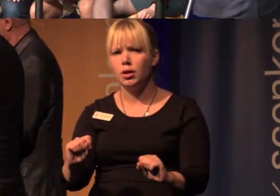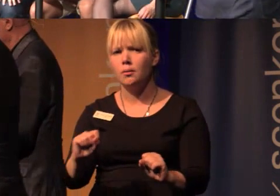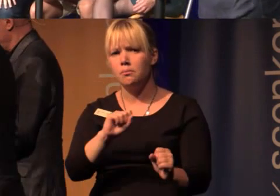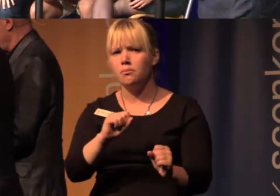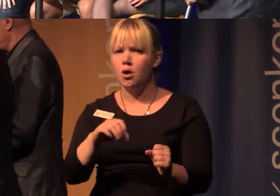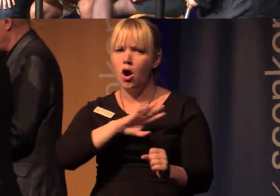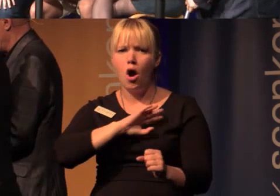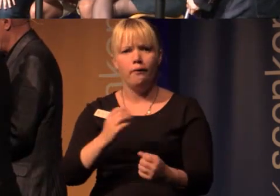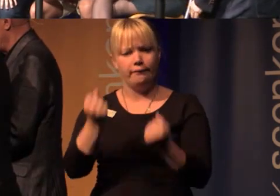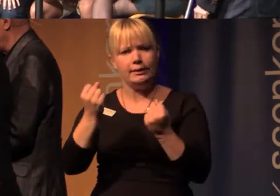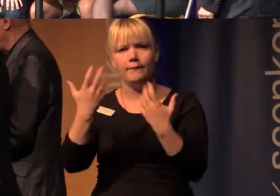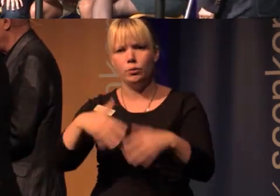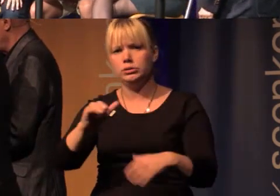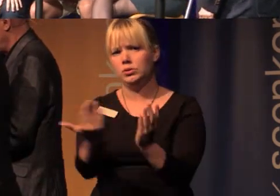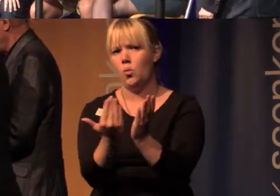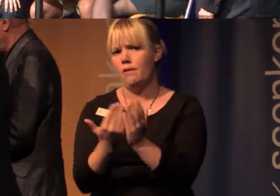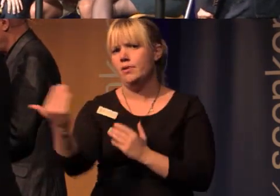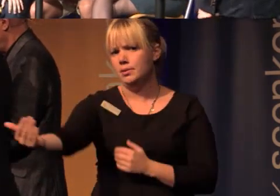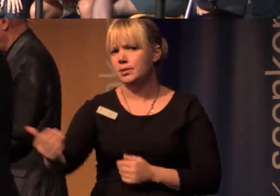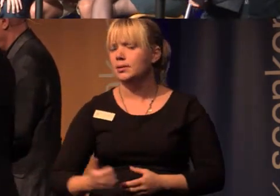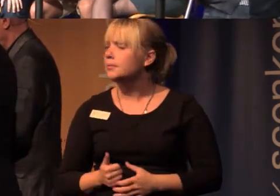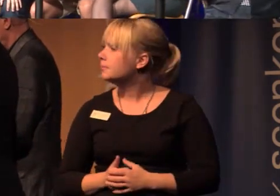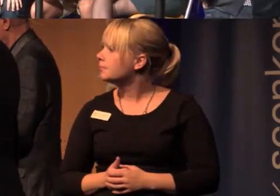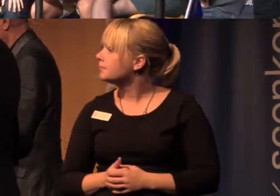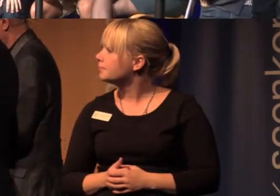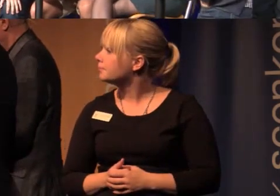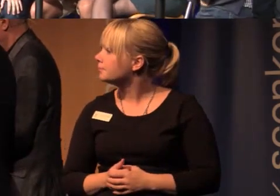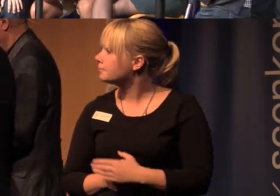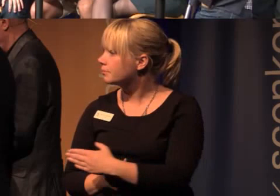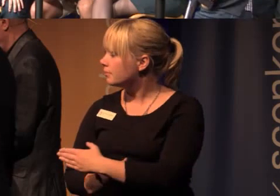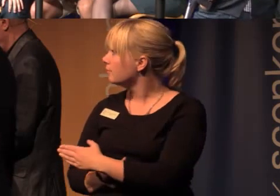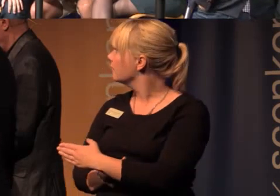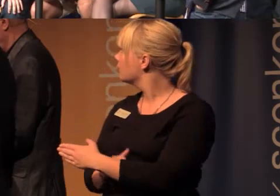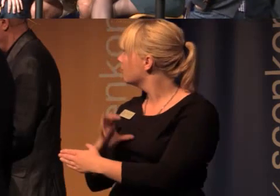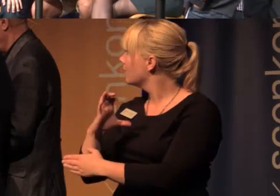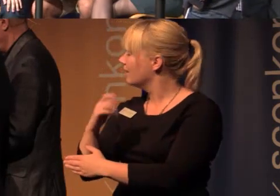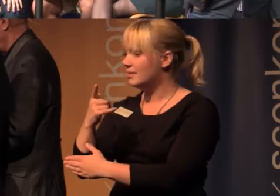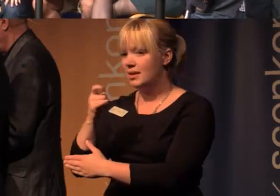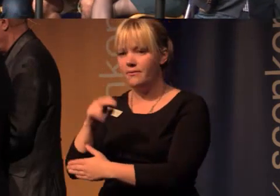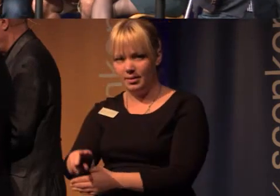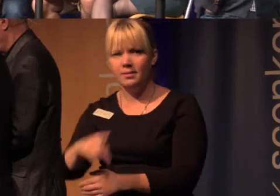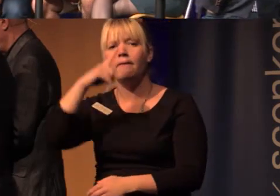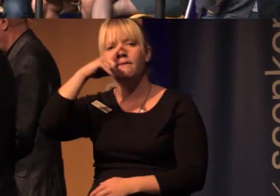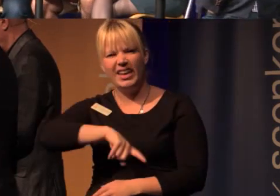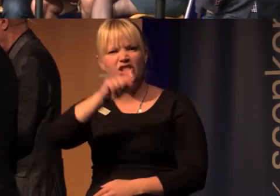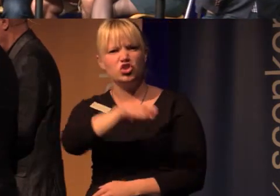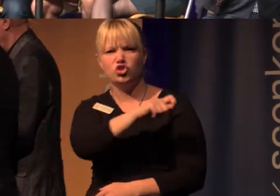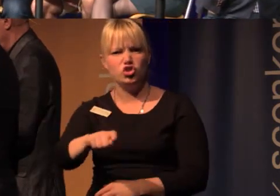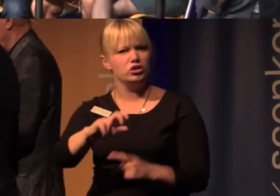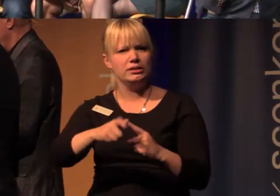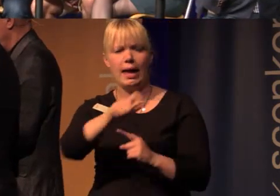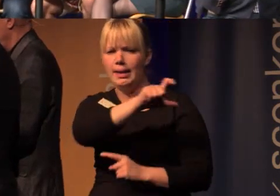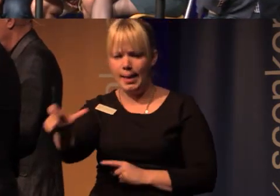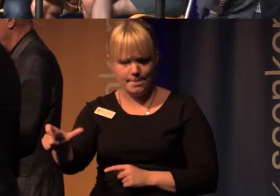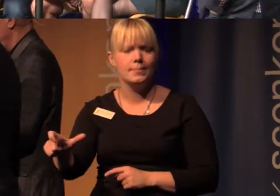Tack. Stefan, sen Mårten och Hanna. Stefan? Ja, jag kan bara hålla med. Det var fel att ta bort estetisk verksamhet som kärnämne. Jag är helt